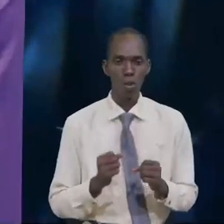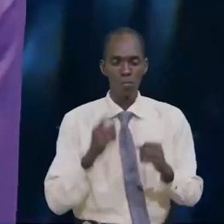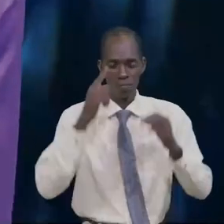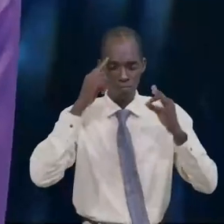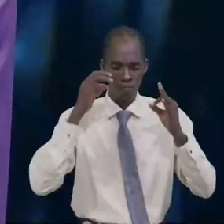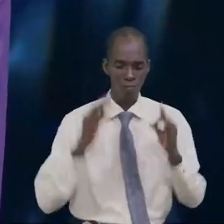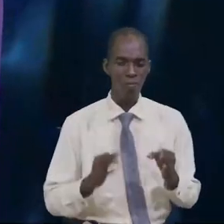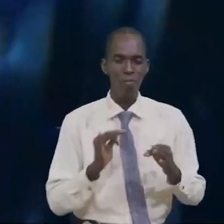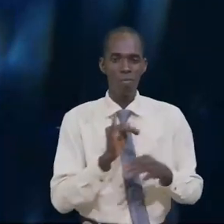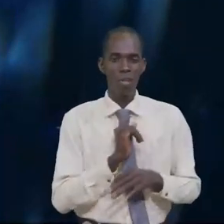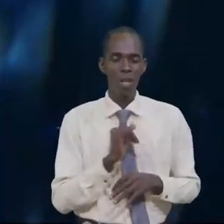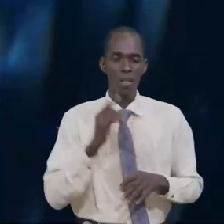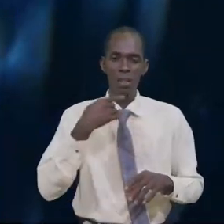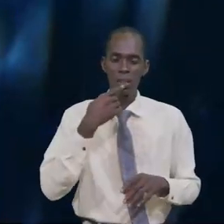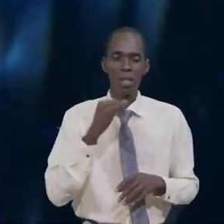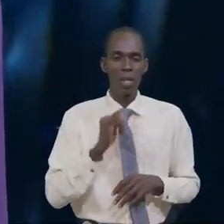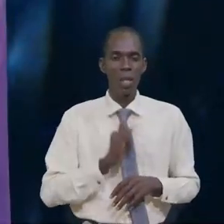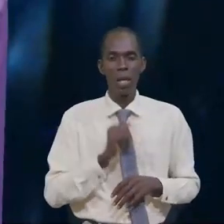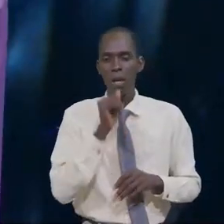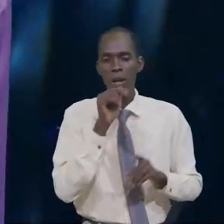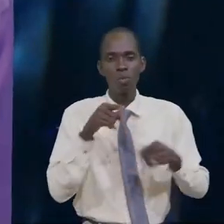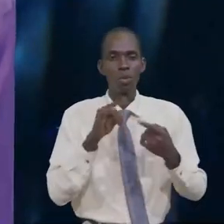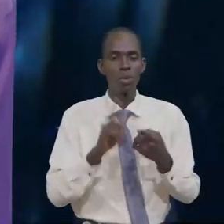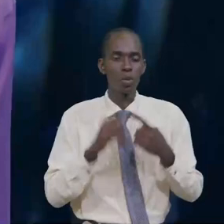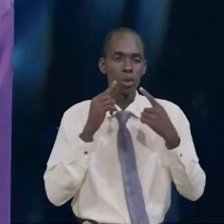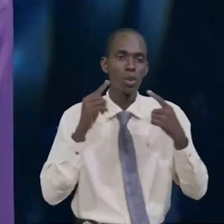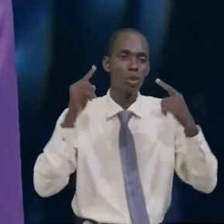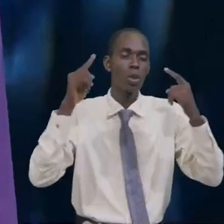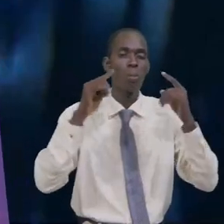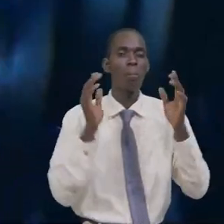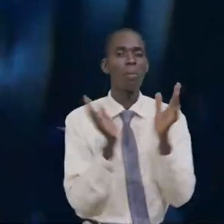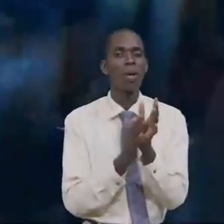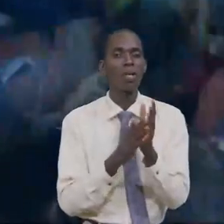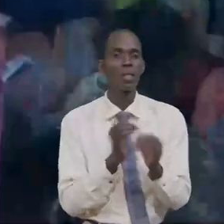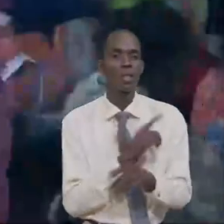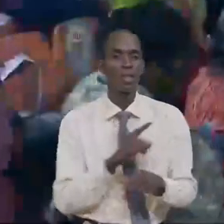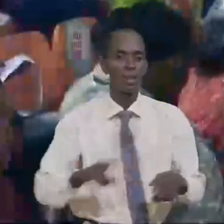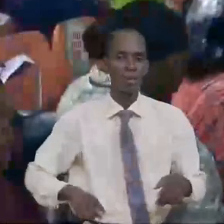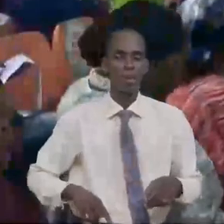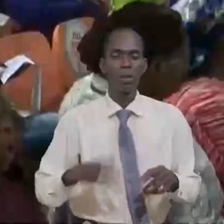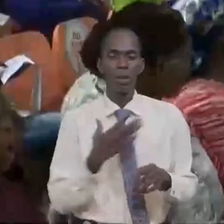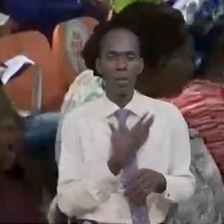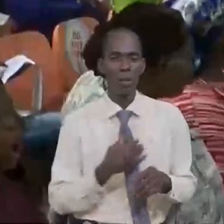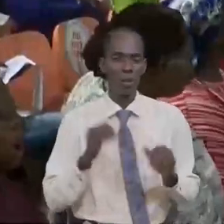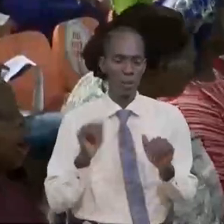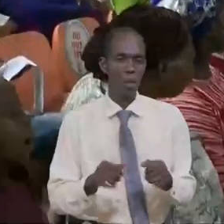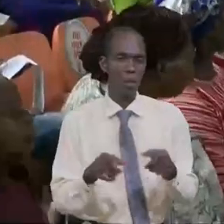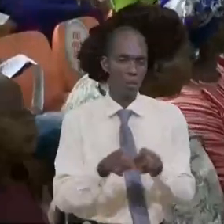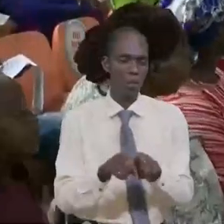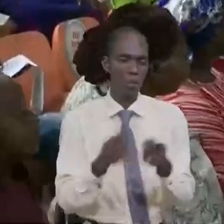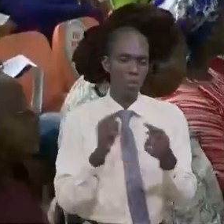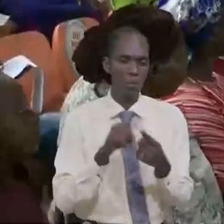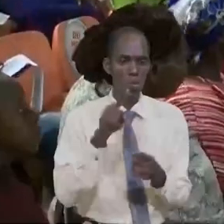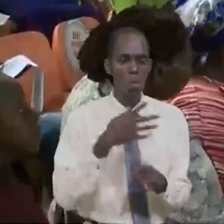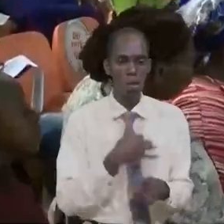je vais réussir gloire à Dieu je peux même venir à toi là-bas et te serrer la main où est ta main là-bas